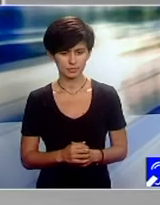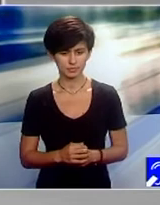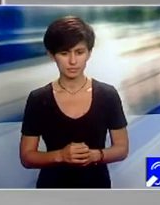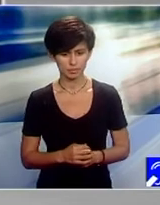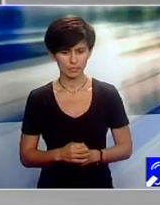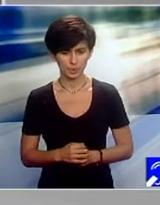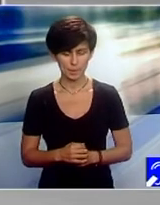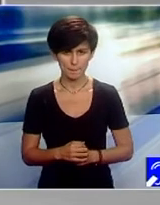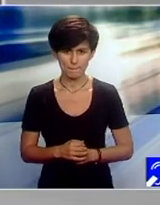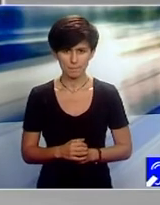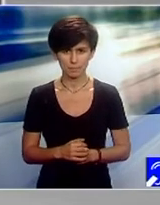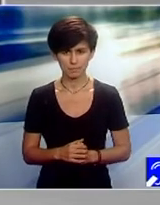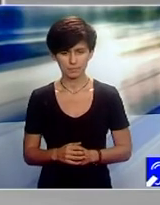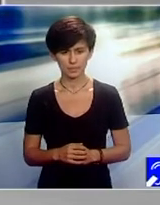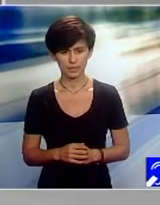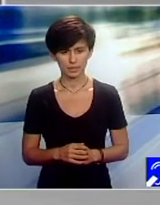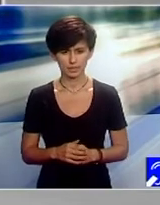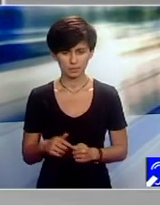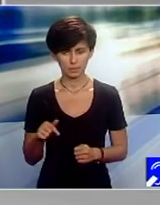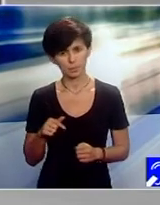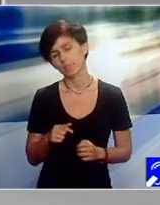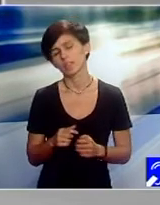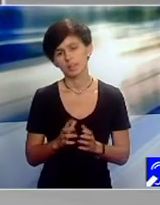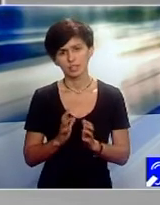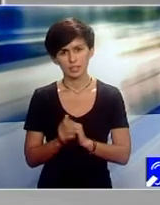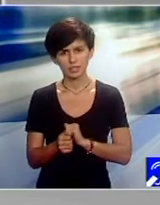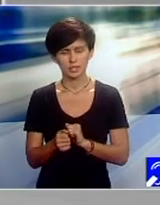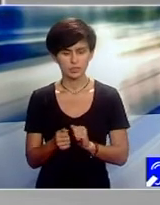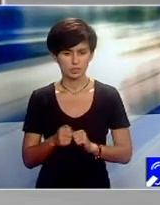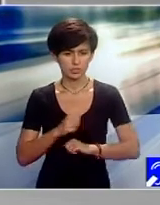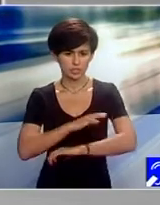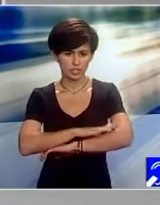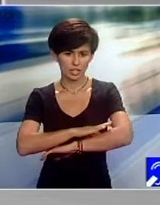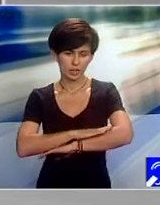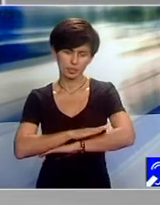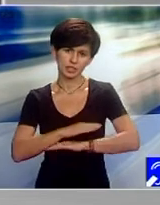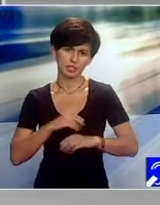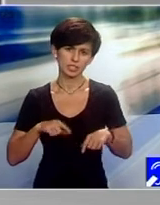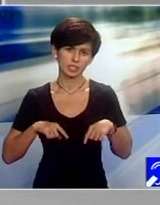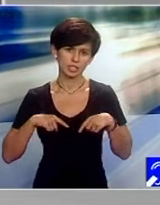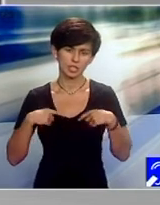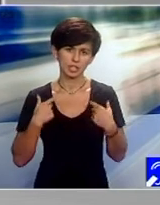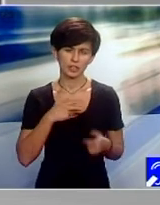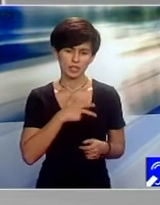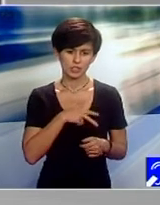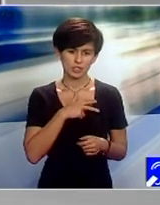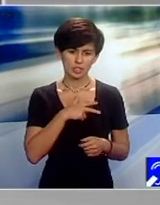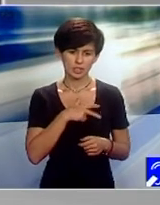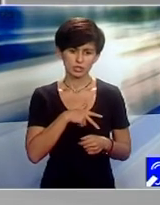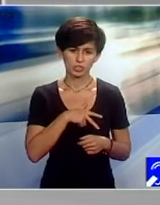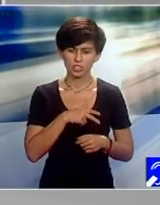și deteriorându-se într-un fel și abilitățile de viață socială. Nu ne mai cunoaștem probabil vecinii de la